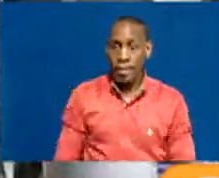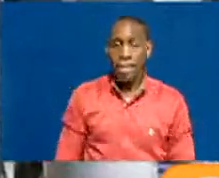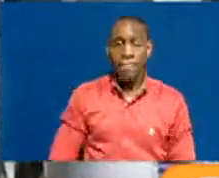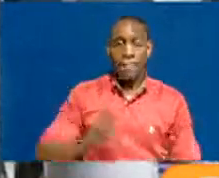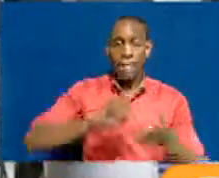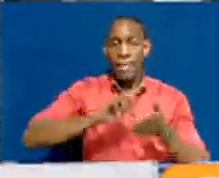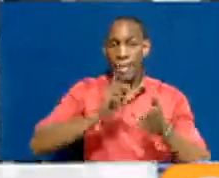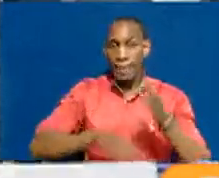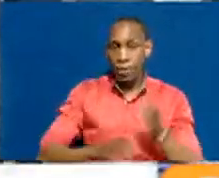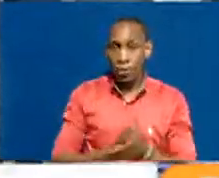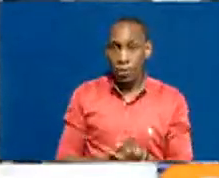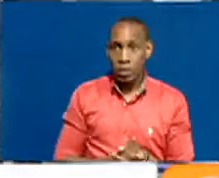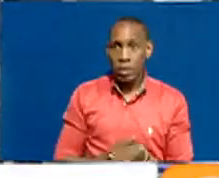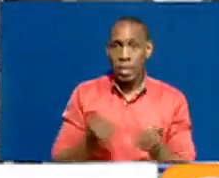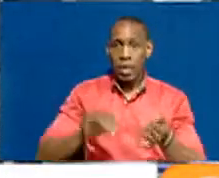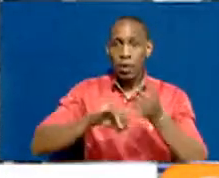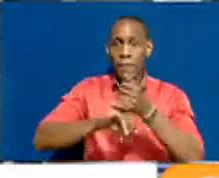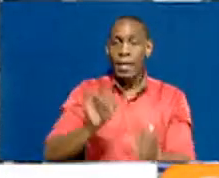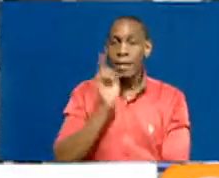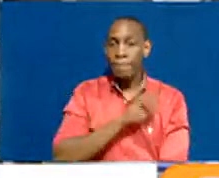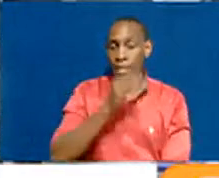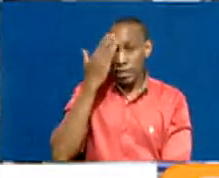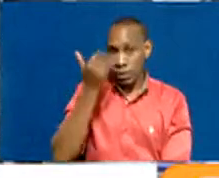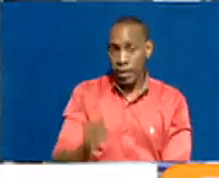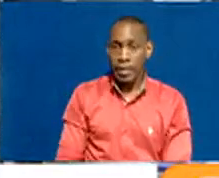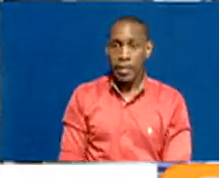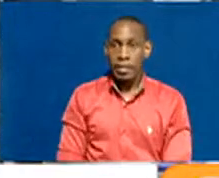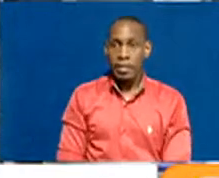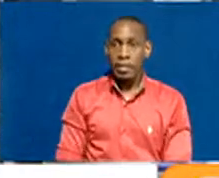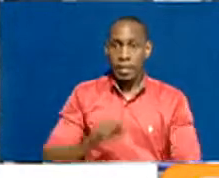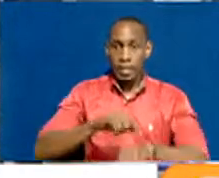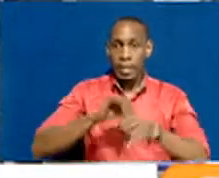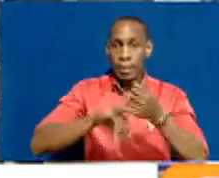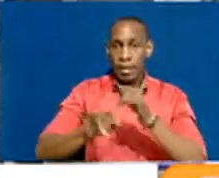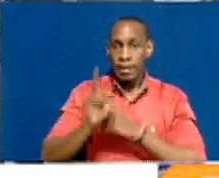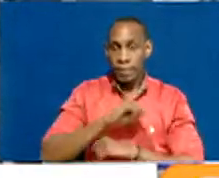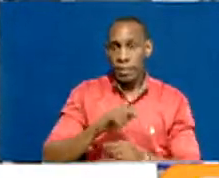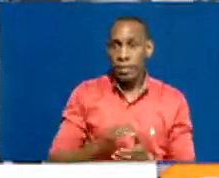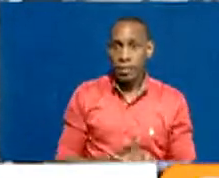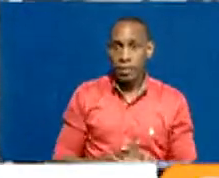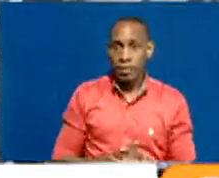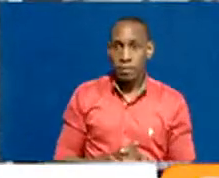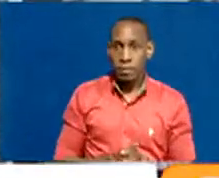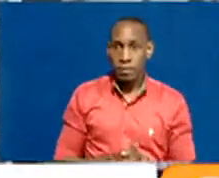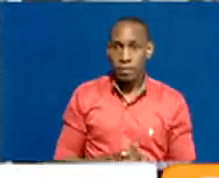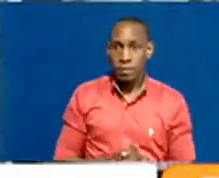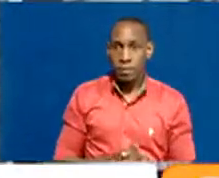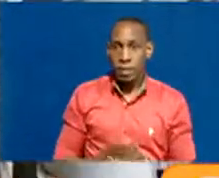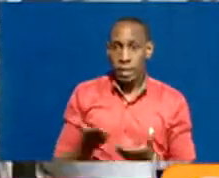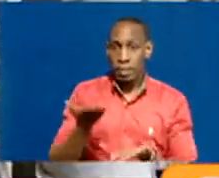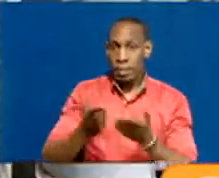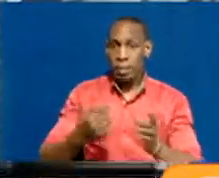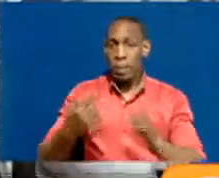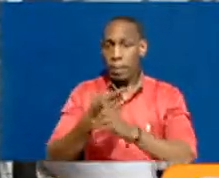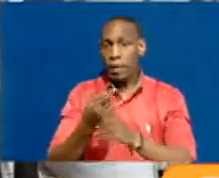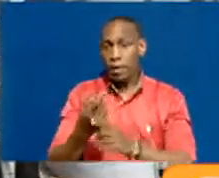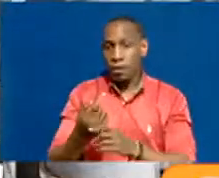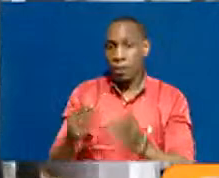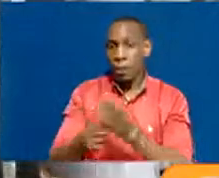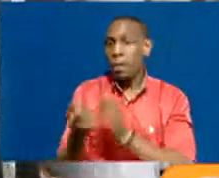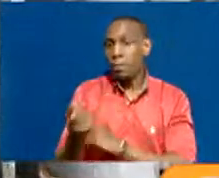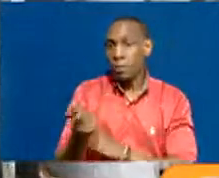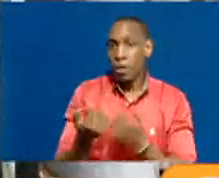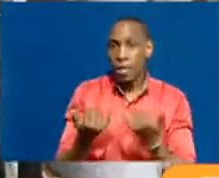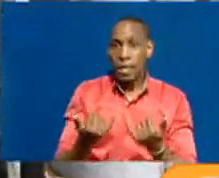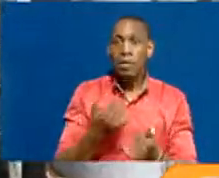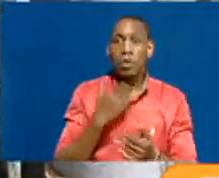Inamaanisha mshafunga pingu za maisha, kwa sababu ukiwa nayo kuna ile labda pengine unaweza fikiria sasa umekosana naye labda kitu kidogo useme